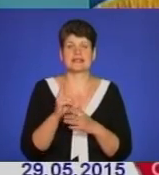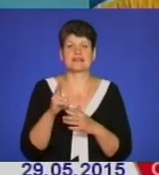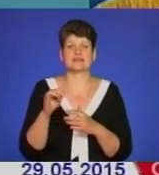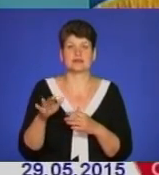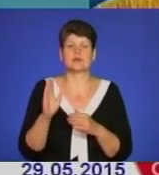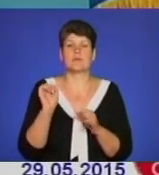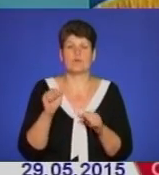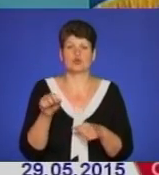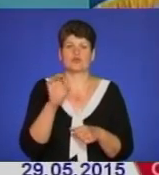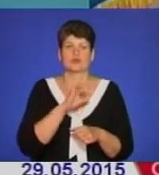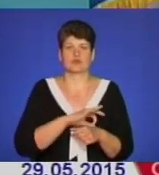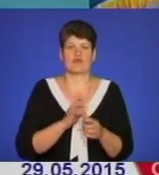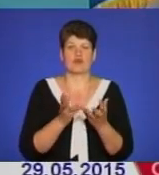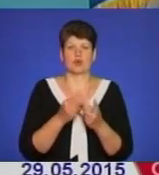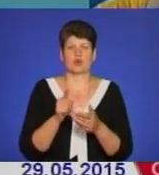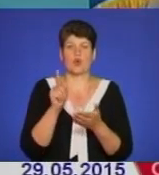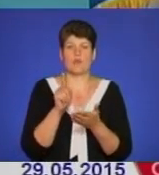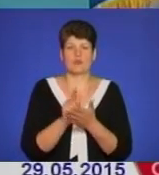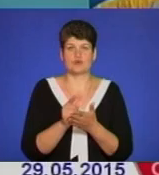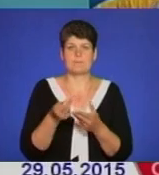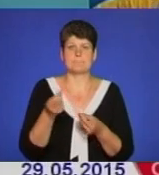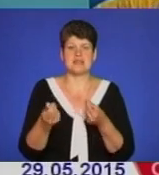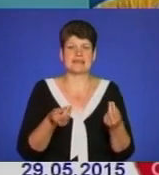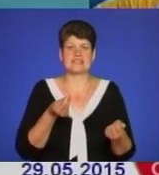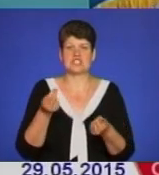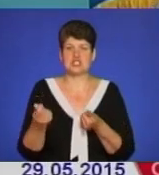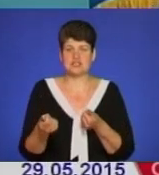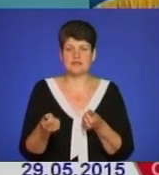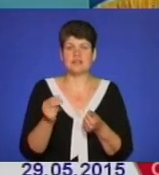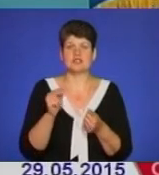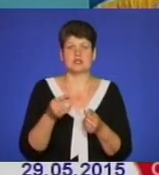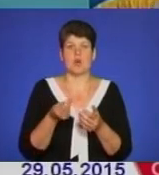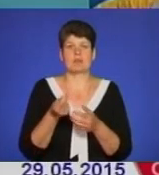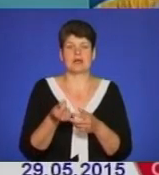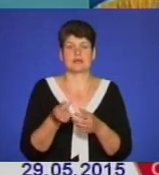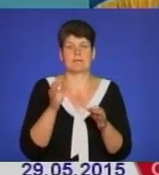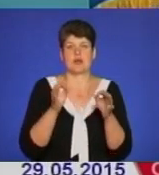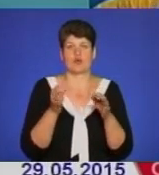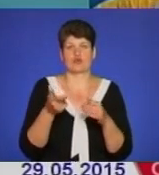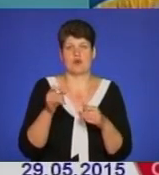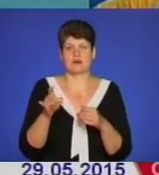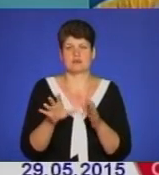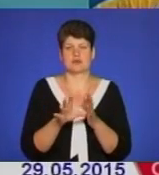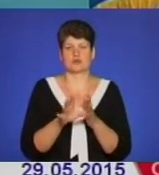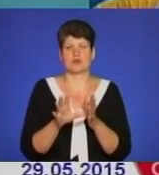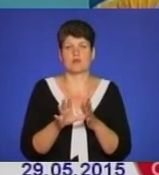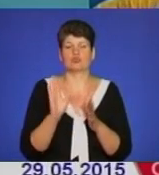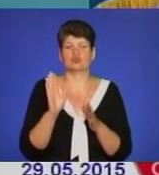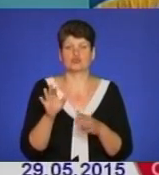можуть використовуватись в рахунок обов'язкових платежів чи оплати природнього газу чи електроенергії, будуть використовуватись